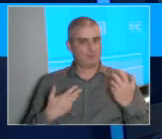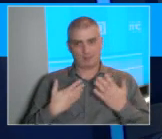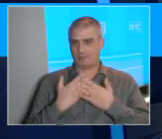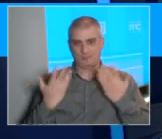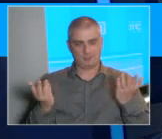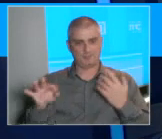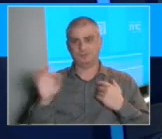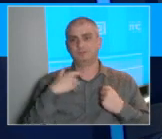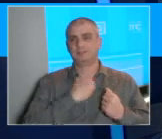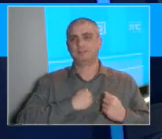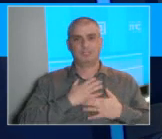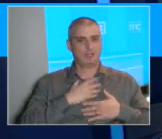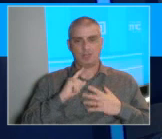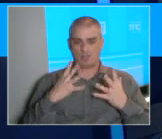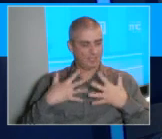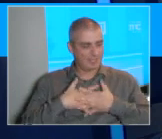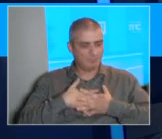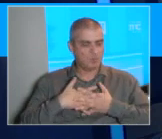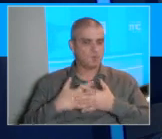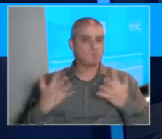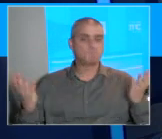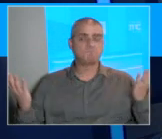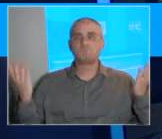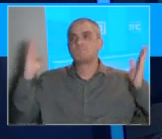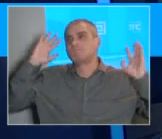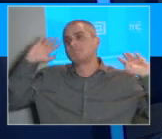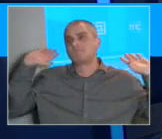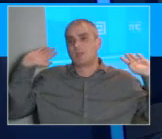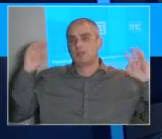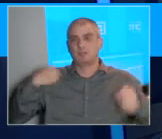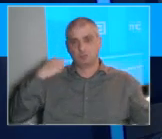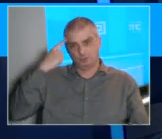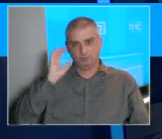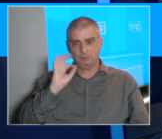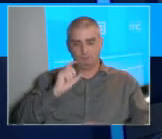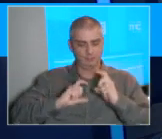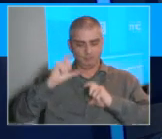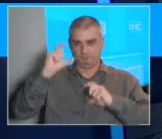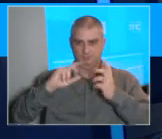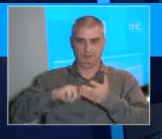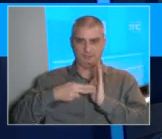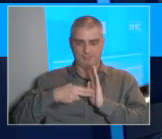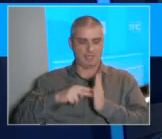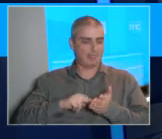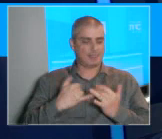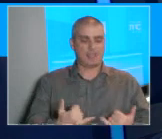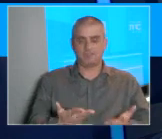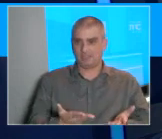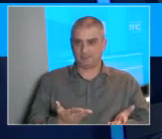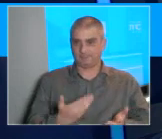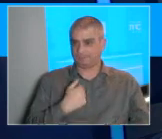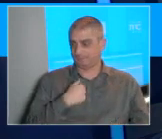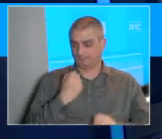חדשות בשבילכם, צר לי. לא יהיה חיבור, לא יהיה. אני לא יודע, אני חושב שיש פה באמת פער בין אסטרטגיה לטקטיקה. אני חייב להגיד,